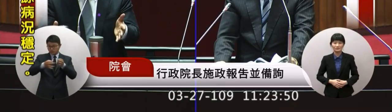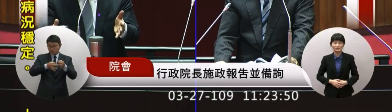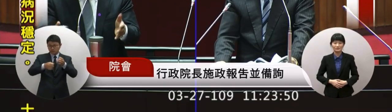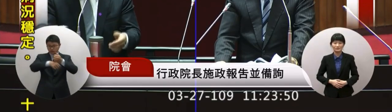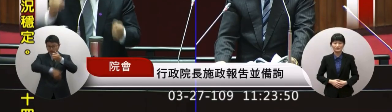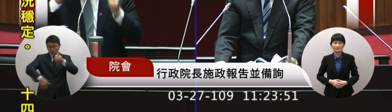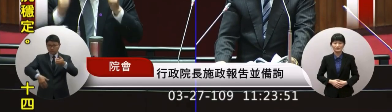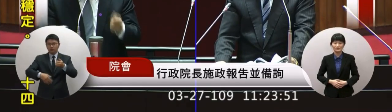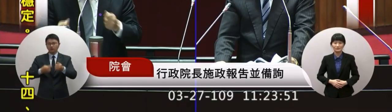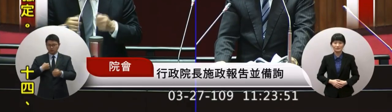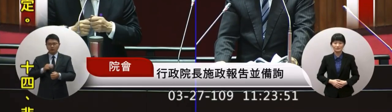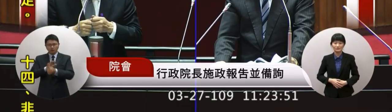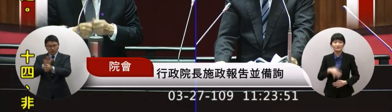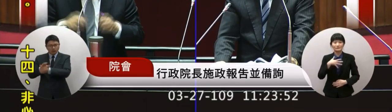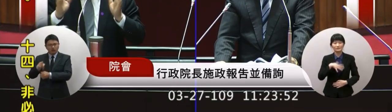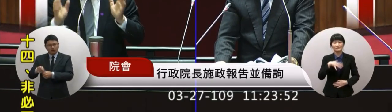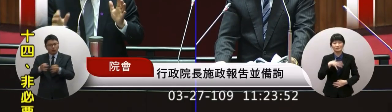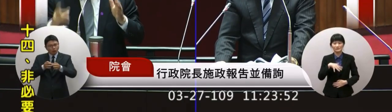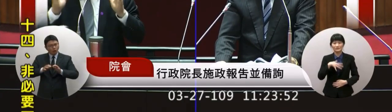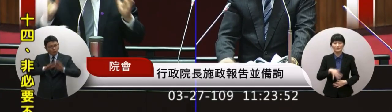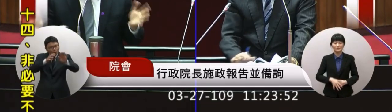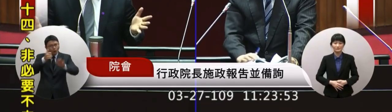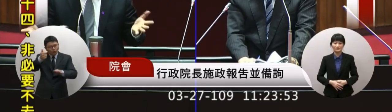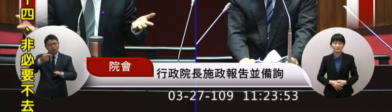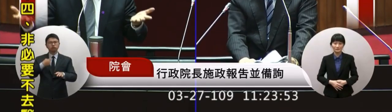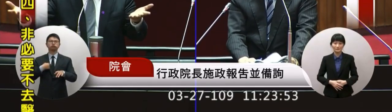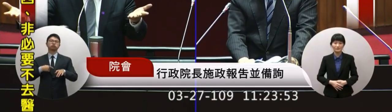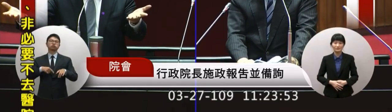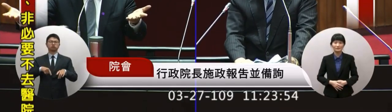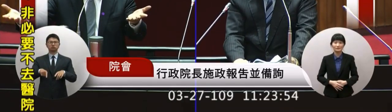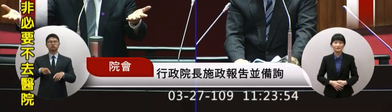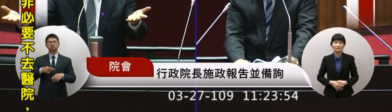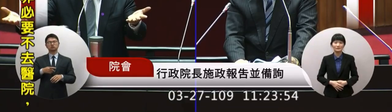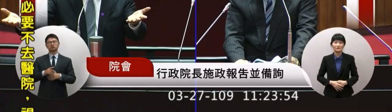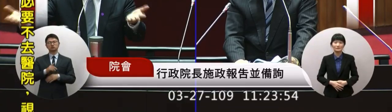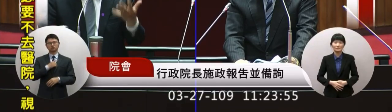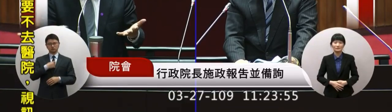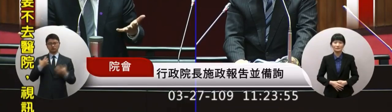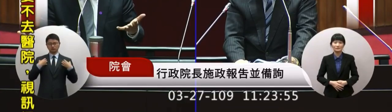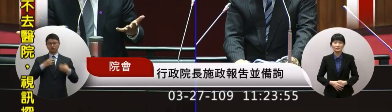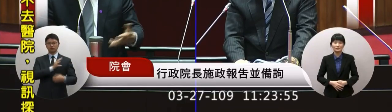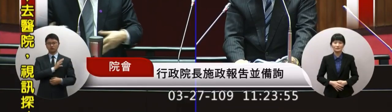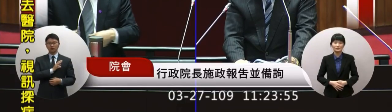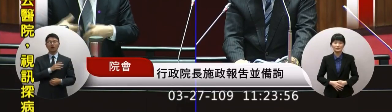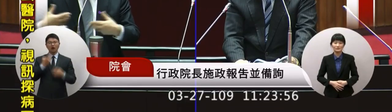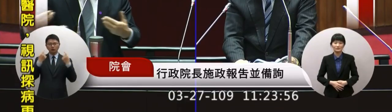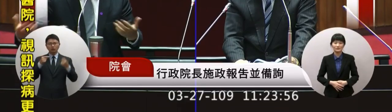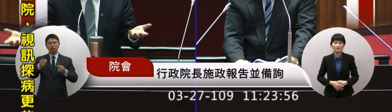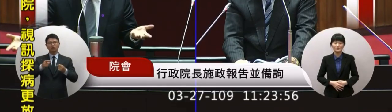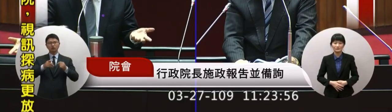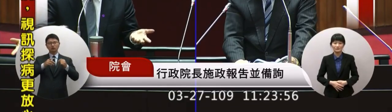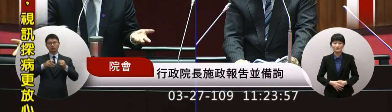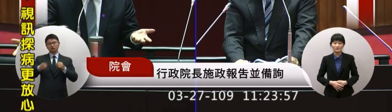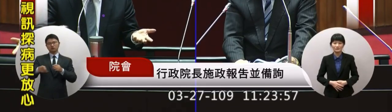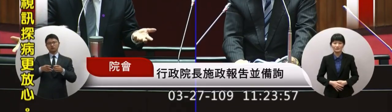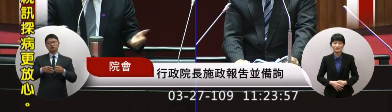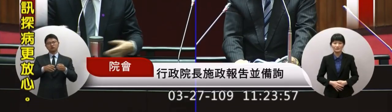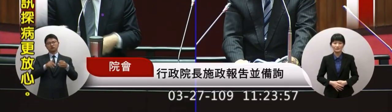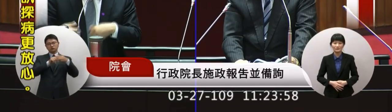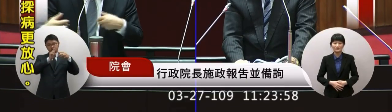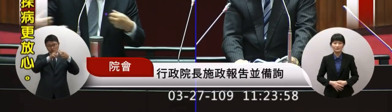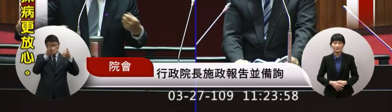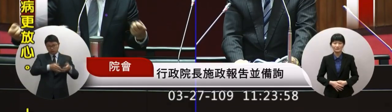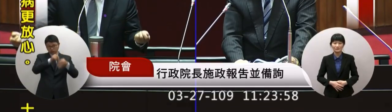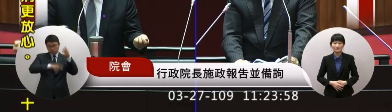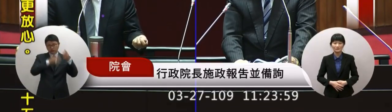事业好， 我知道 来作业。那我本来这些国营事业董事长到齐，我也可以大卖人情，